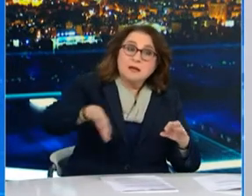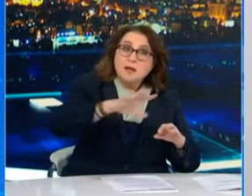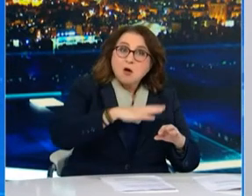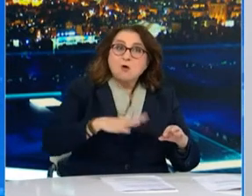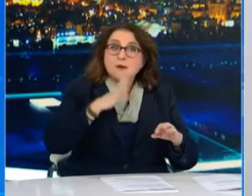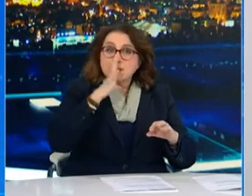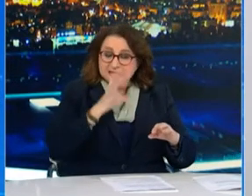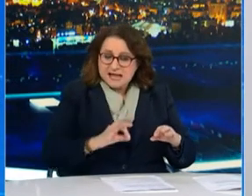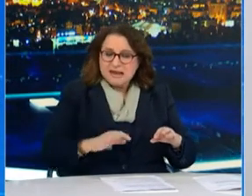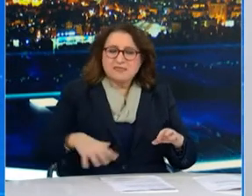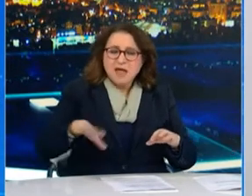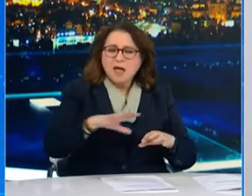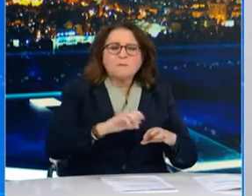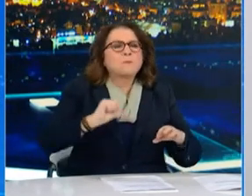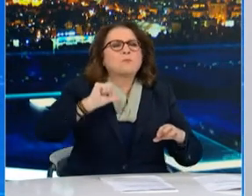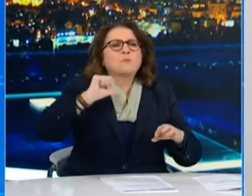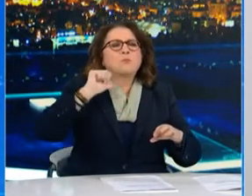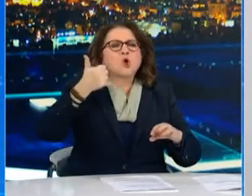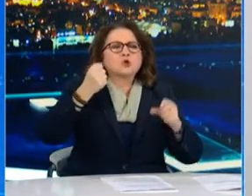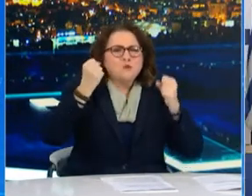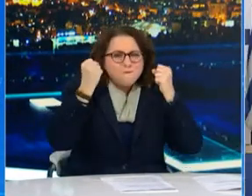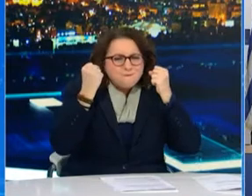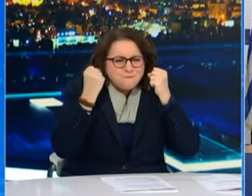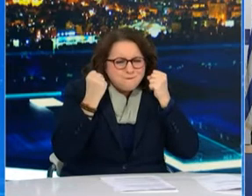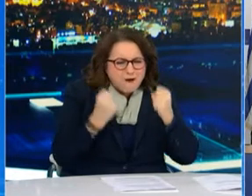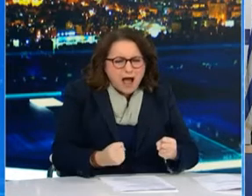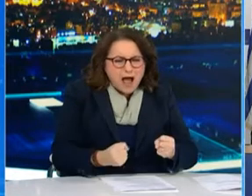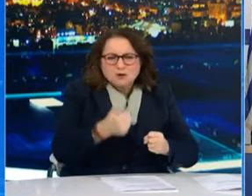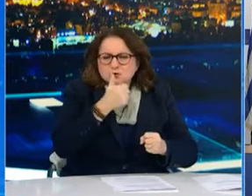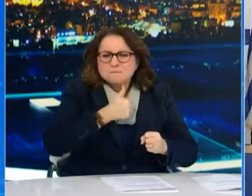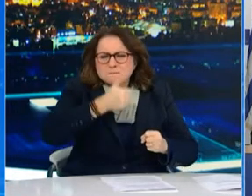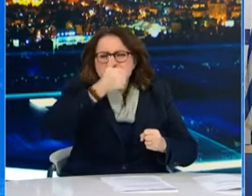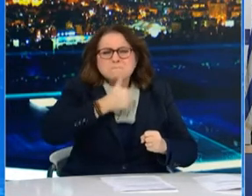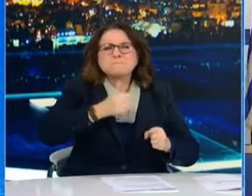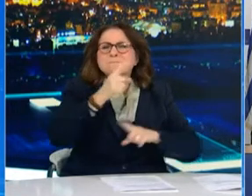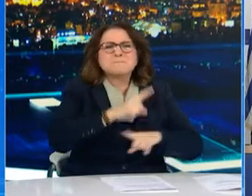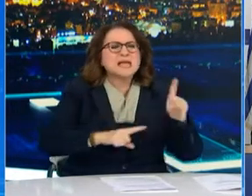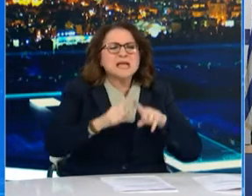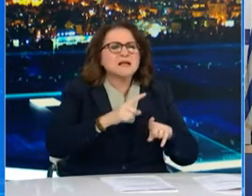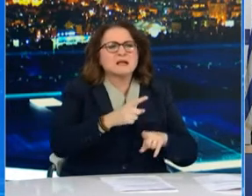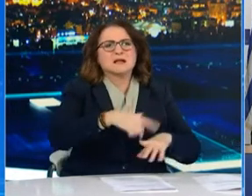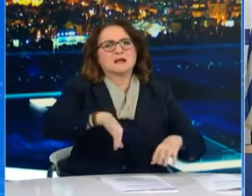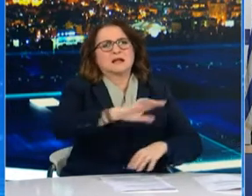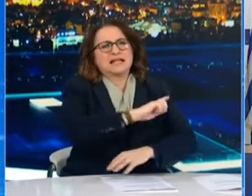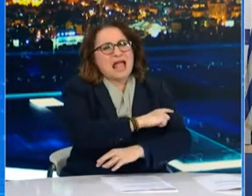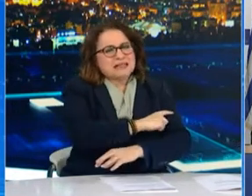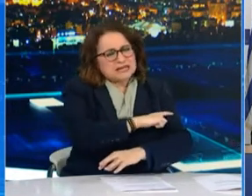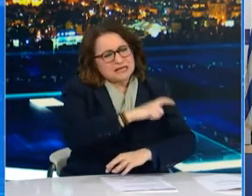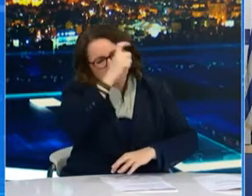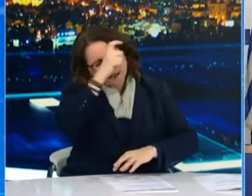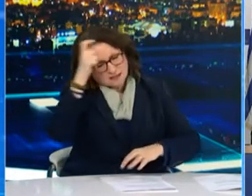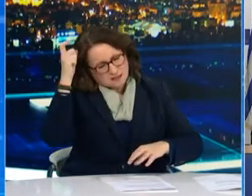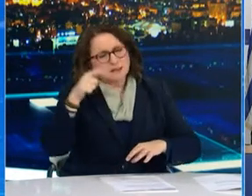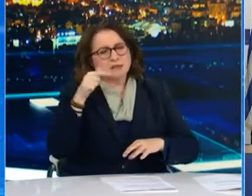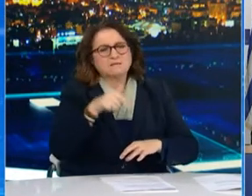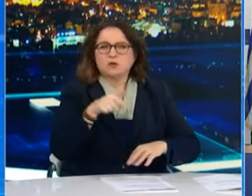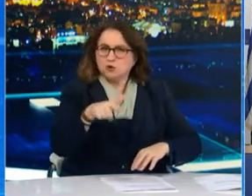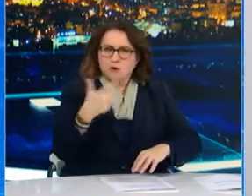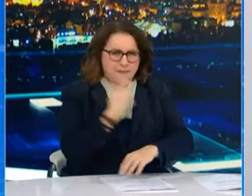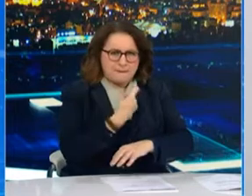μεγαλύτερο βάρος αυτής της κρίσης τους υγειονομικούς μας, στις δομές υγείας, στα νοσοκομεία του ΕΣΥ, στα